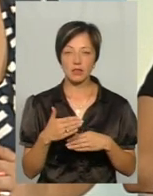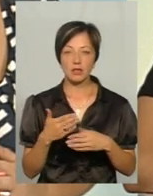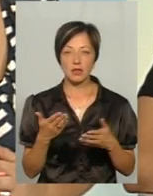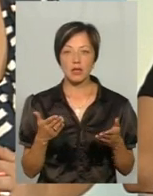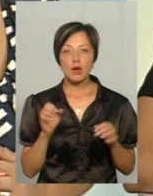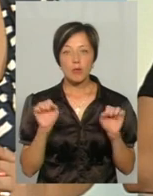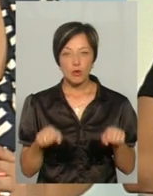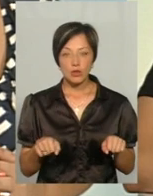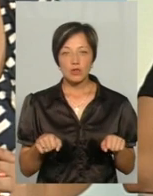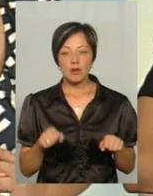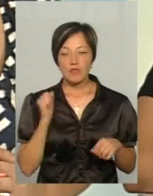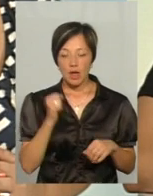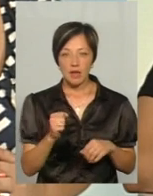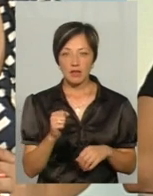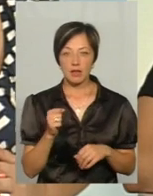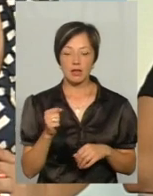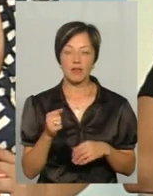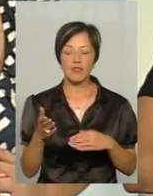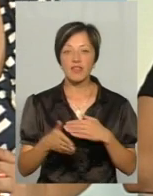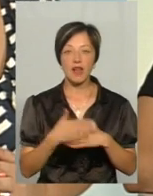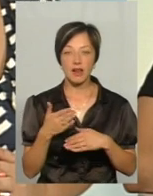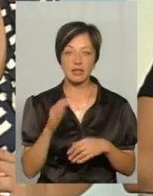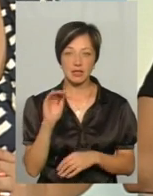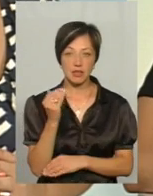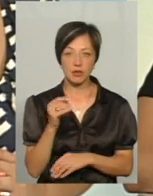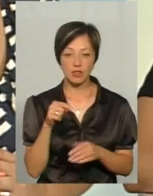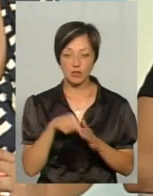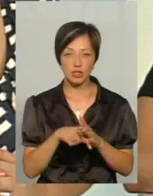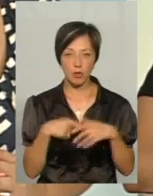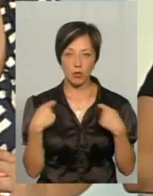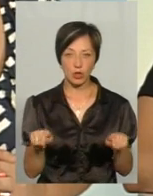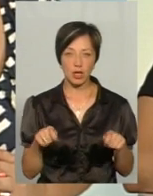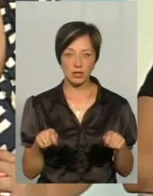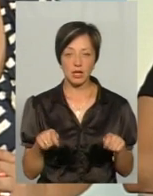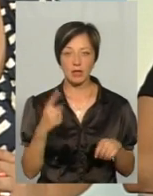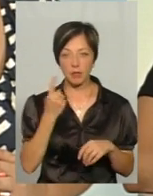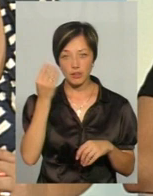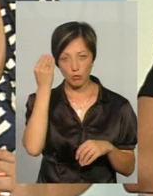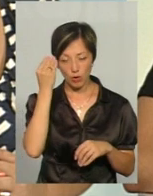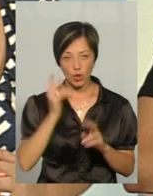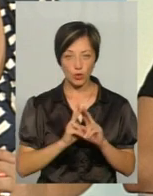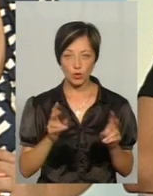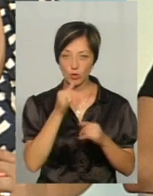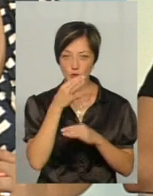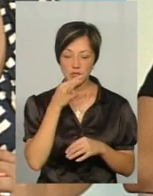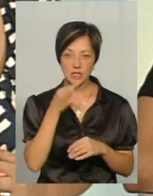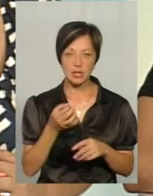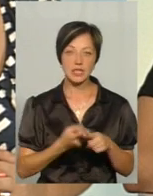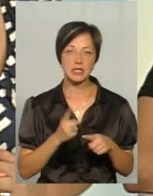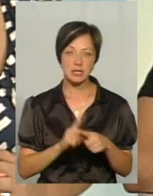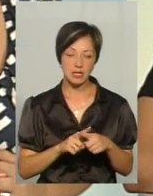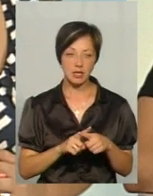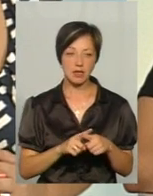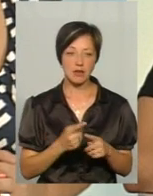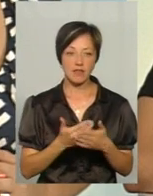і можуть вдарити легенько дитину, але це не означає, що вони можуть ту дитину продати. На перший погляд, ніхто не може сказати. Це вже